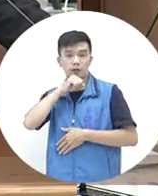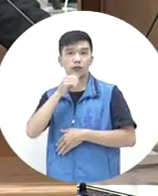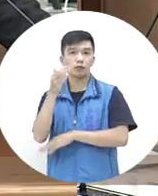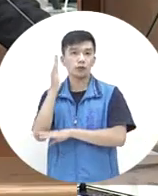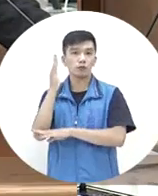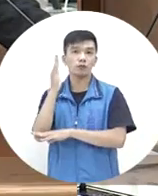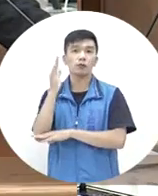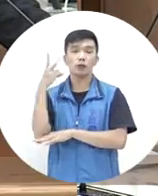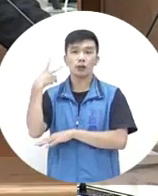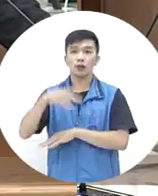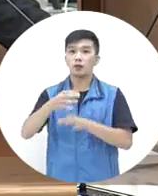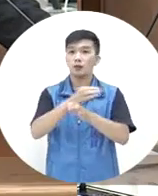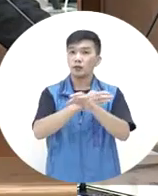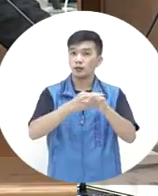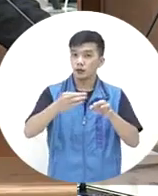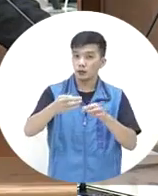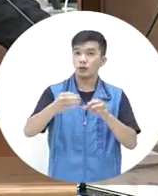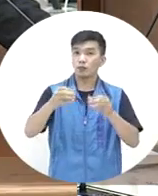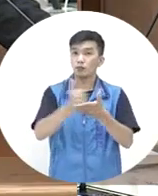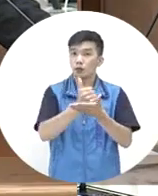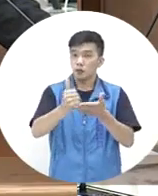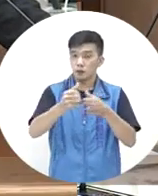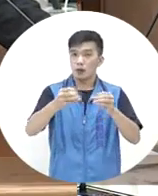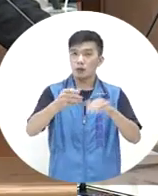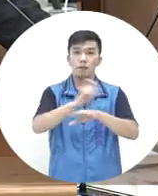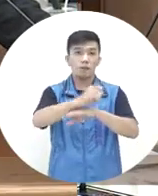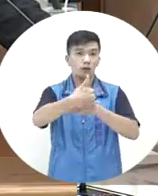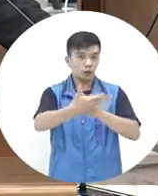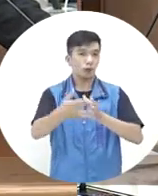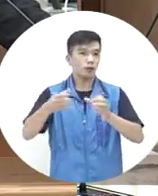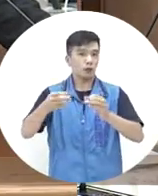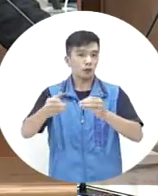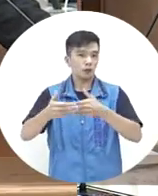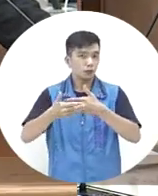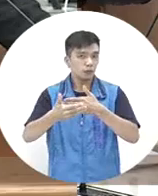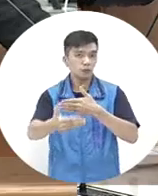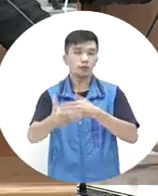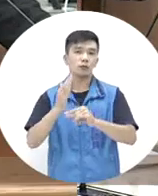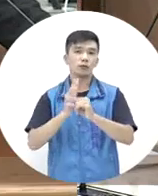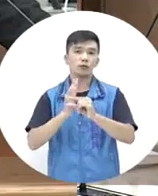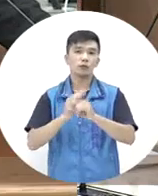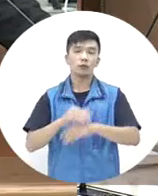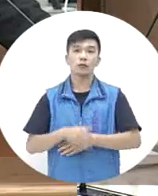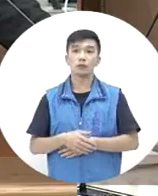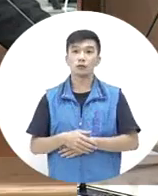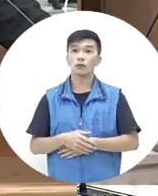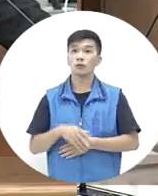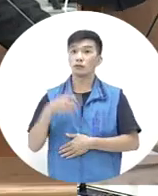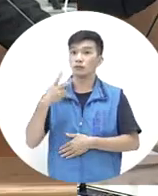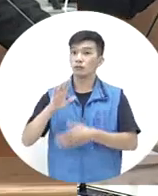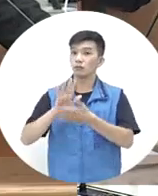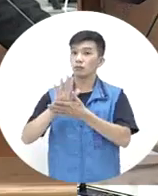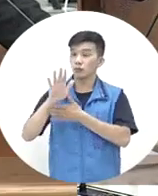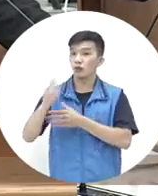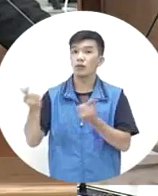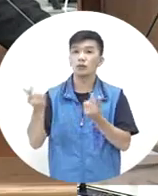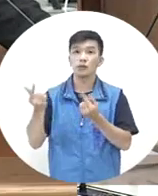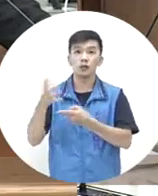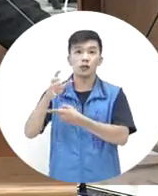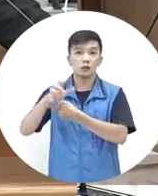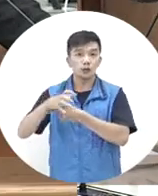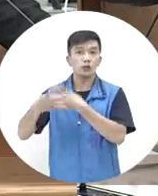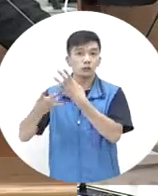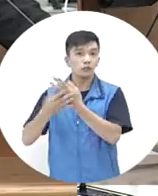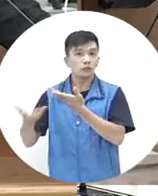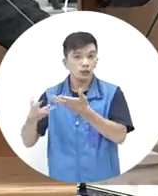括经贸谈判办公室一直在走，那一直在做，那么后续还有很多农业部门啊，包括